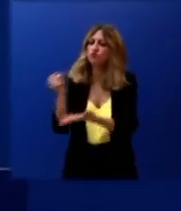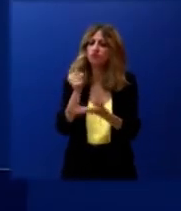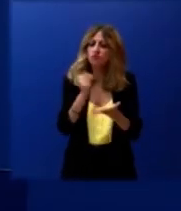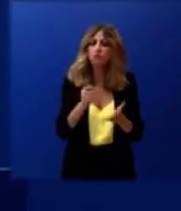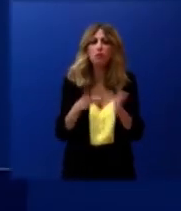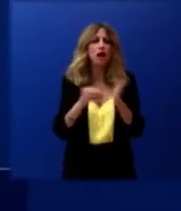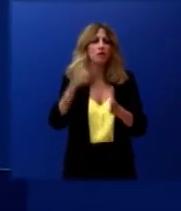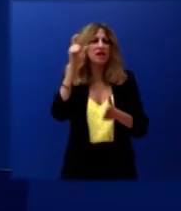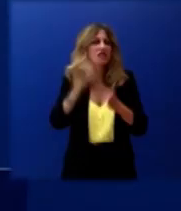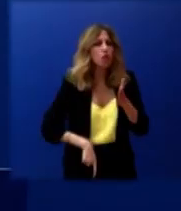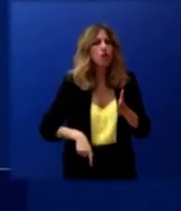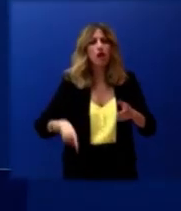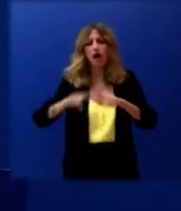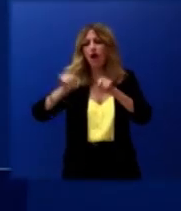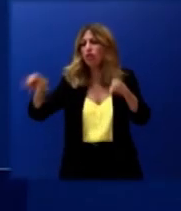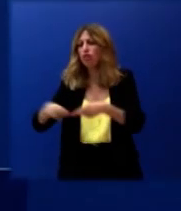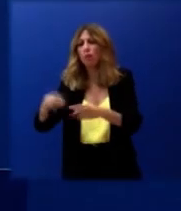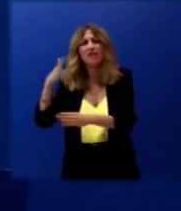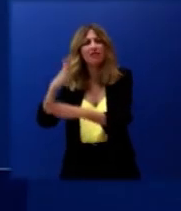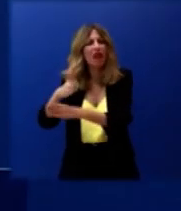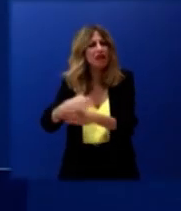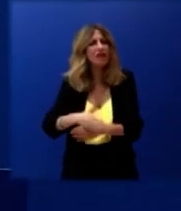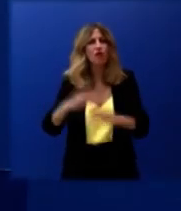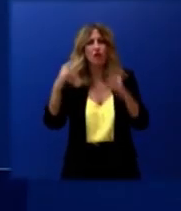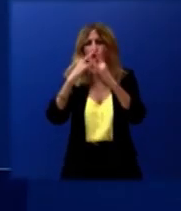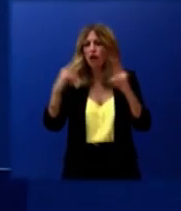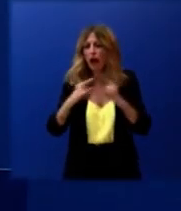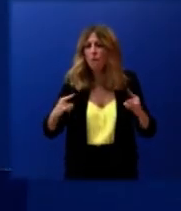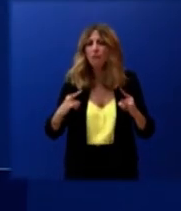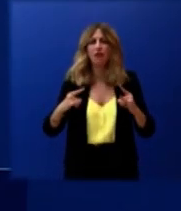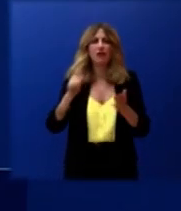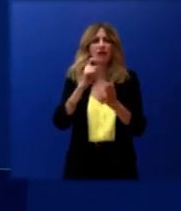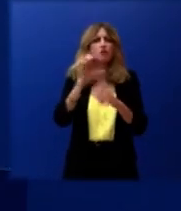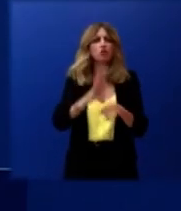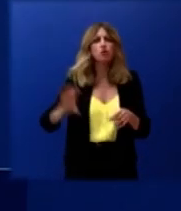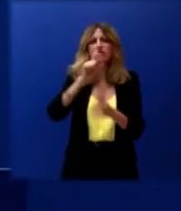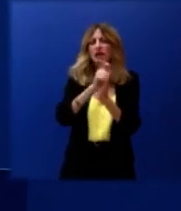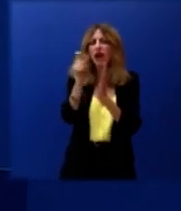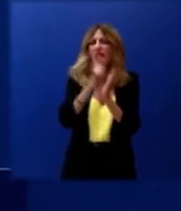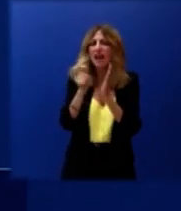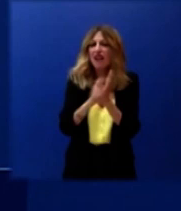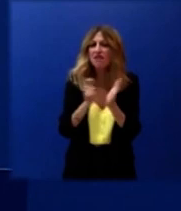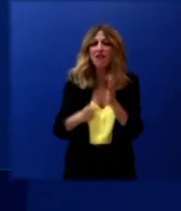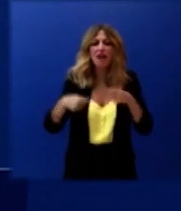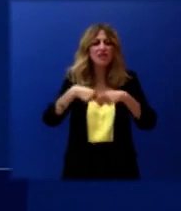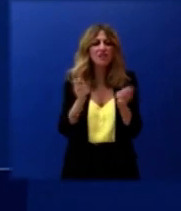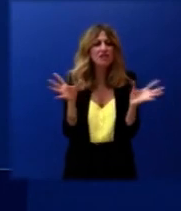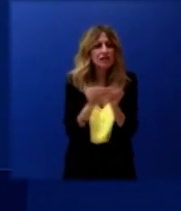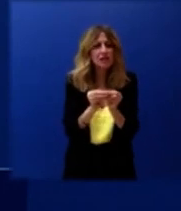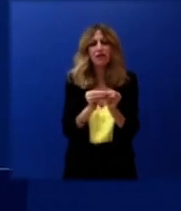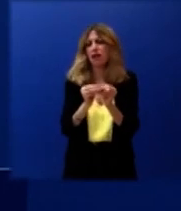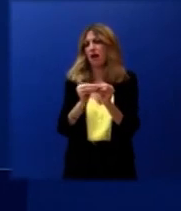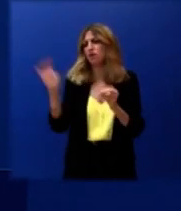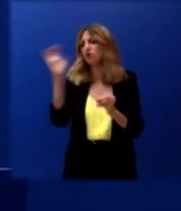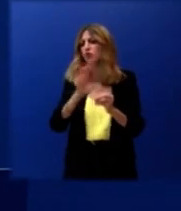όπως ξενοδοχεία, καταλήμματα, ενοικιαζόμενα δωμάτια και κάμπινγκ, τουριστικά γραφεία, πρακτορία και επιχειρήσεις εκμετάλλευσης τουριστικών